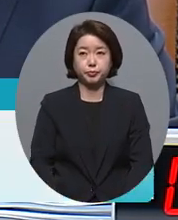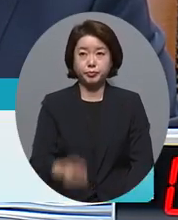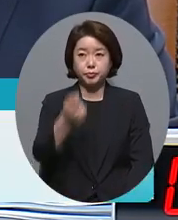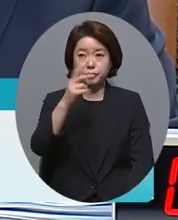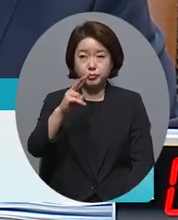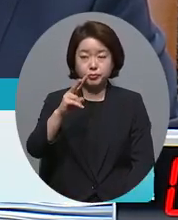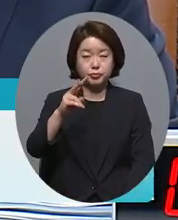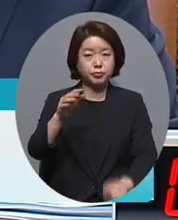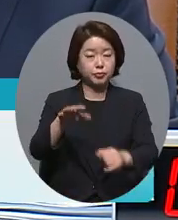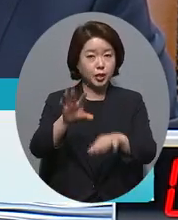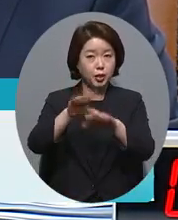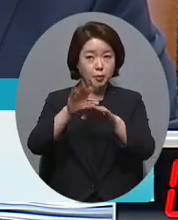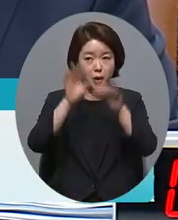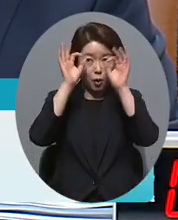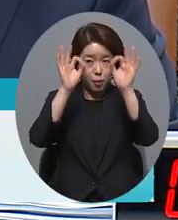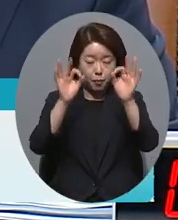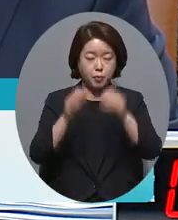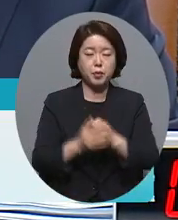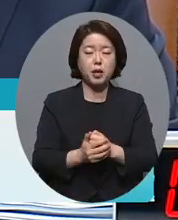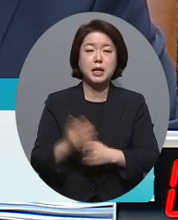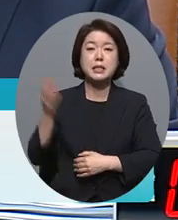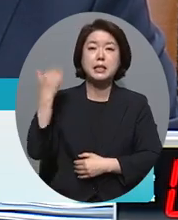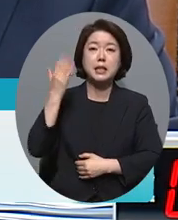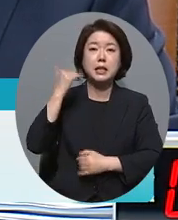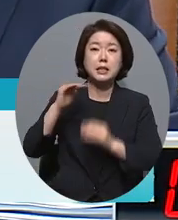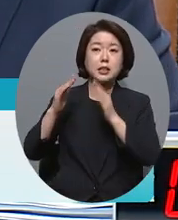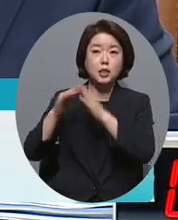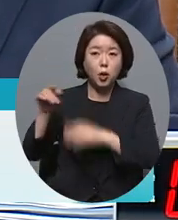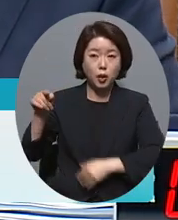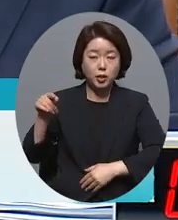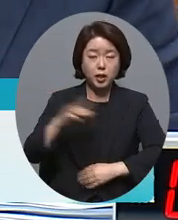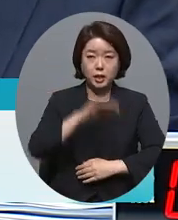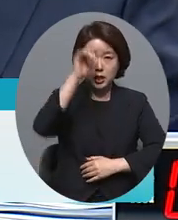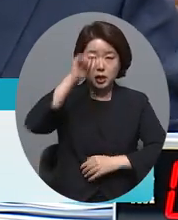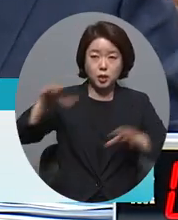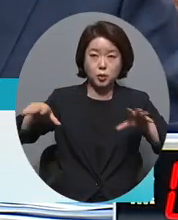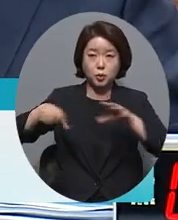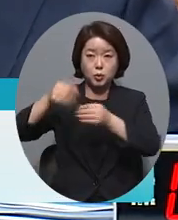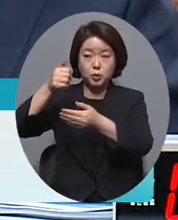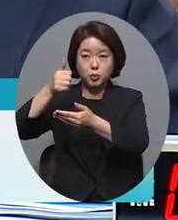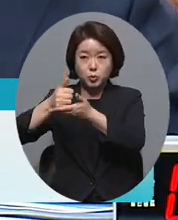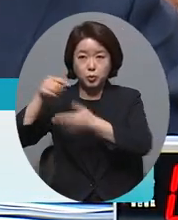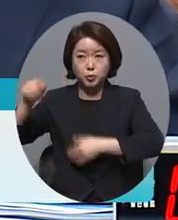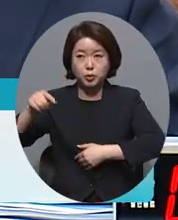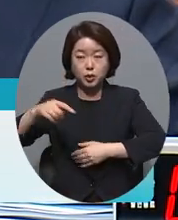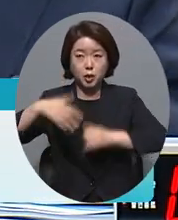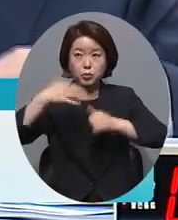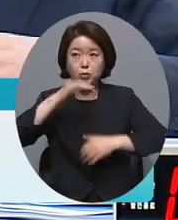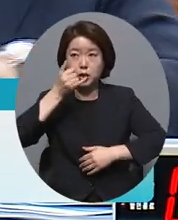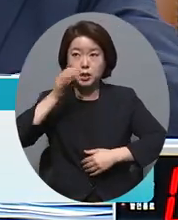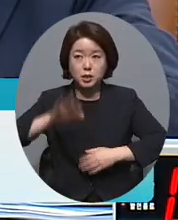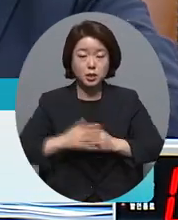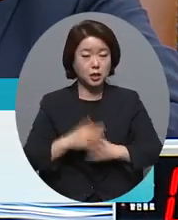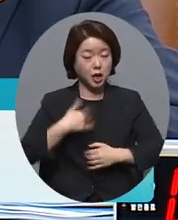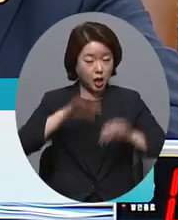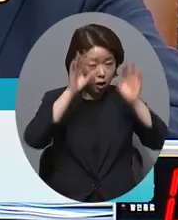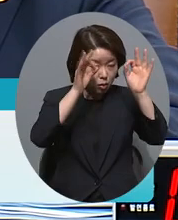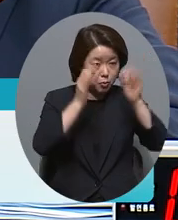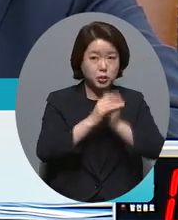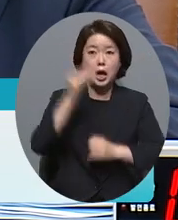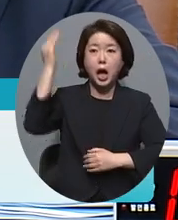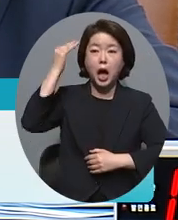tv조선 단독 보도에 따르면 당시 청와대는 인도 총회 요청이 있었다고 했는데 알고 보니까